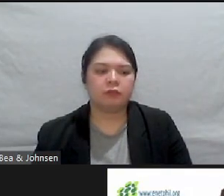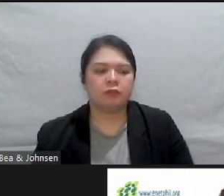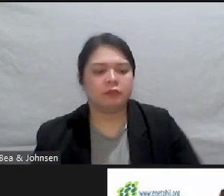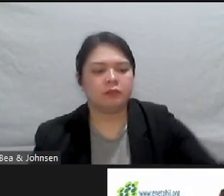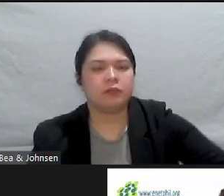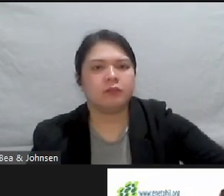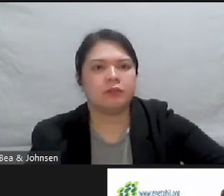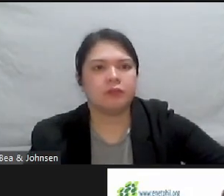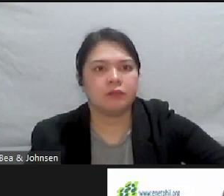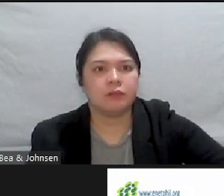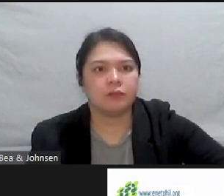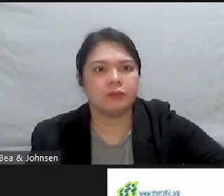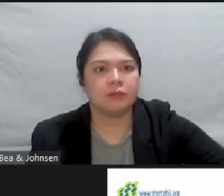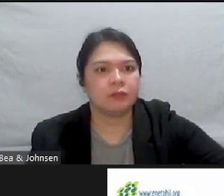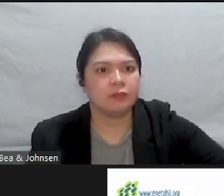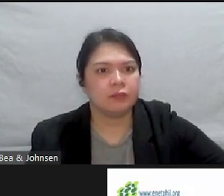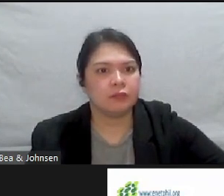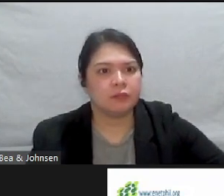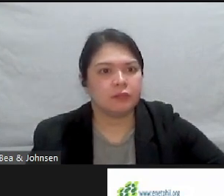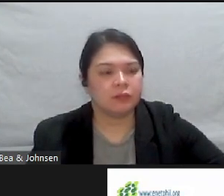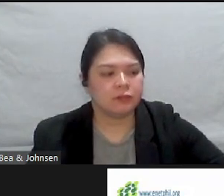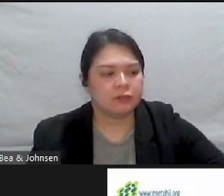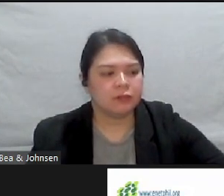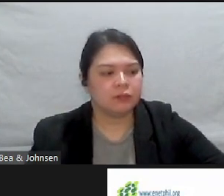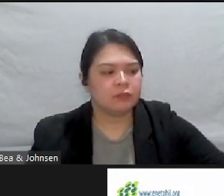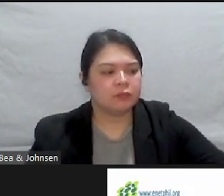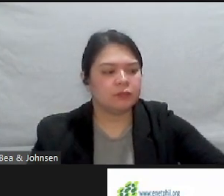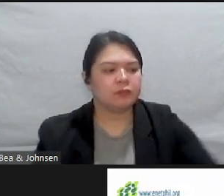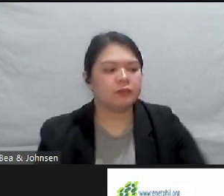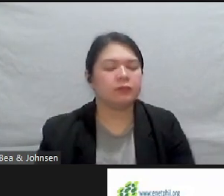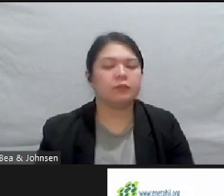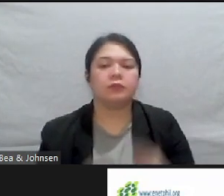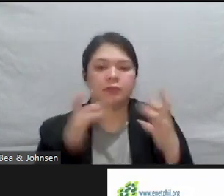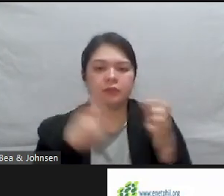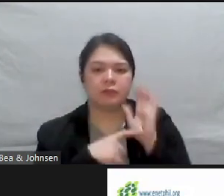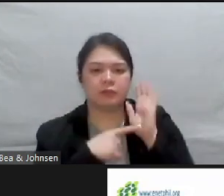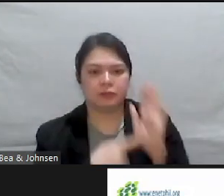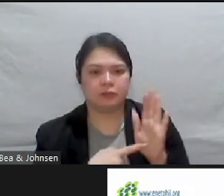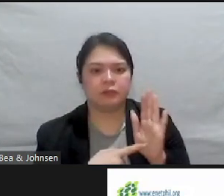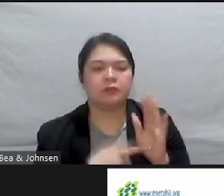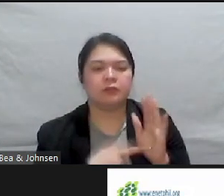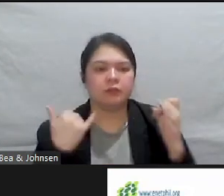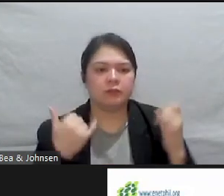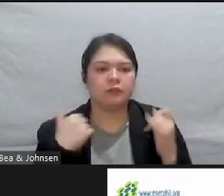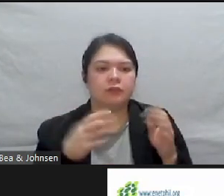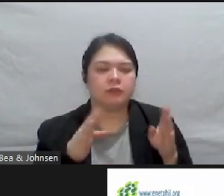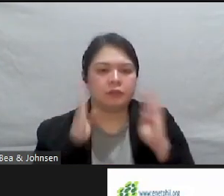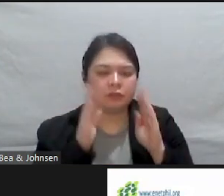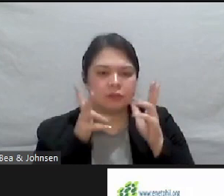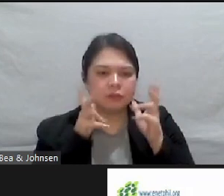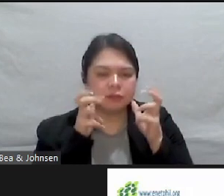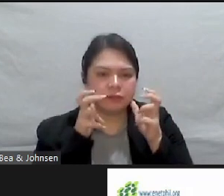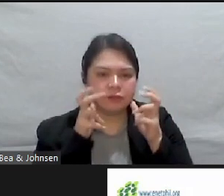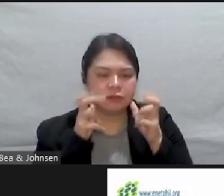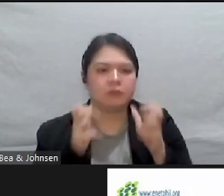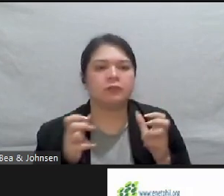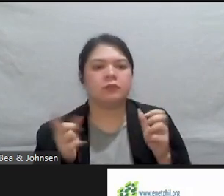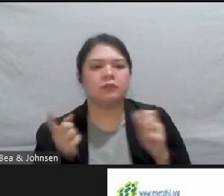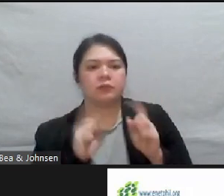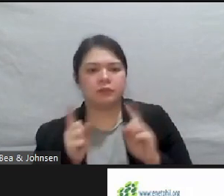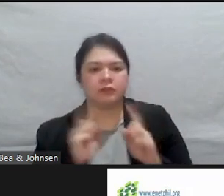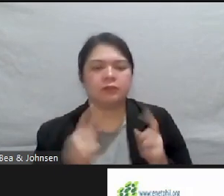Sandali lang po. Gusto ko lang ipakita yung aking mga mag-aaral na nakikinig sa ating